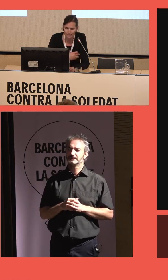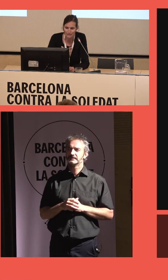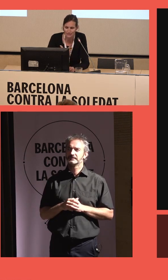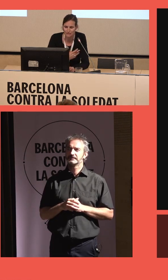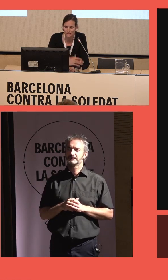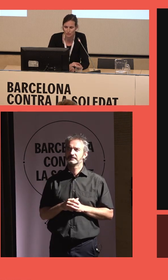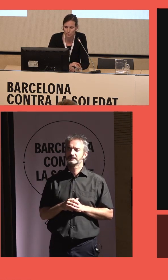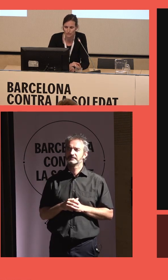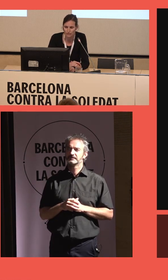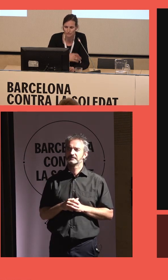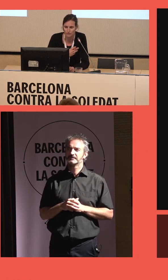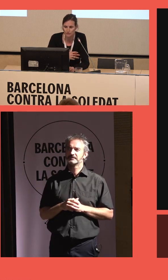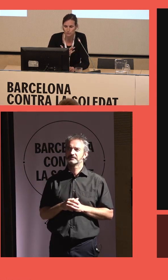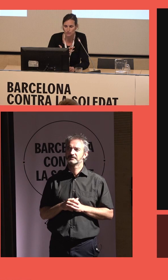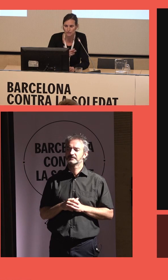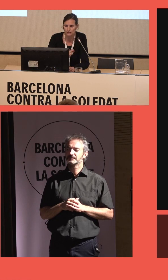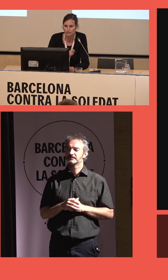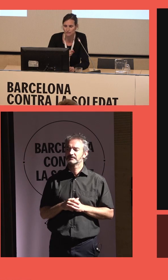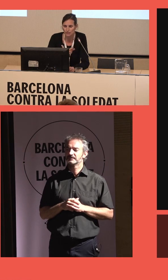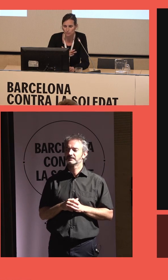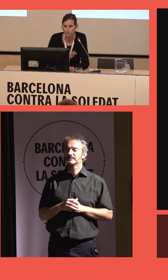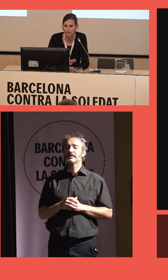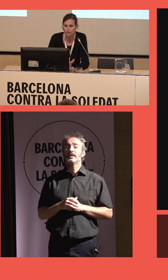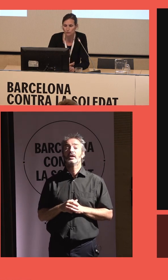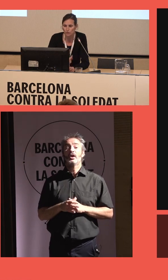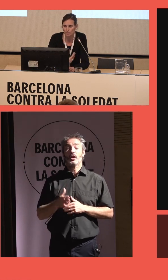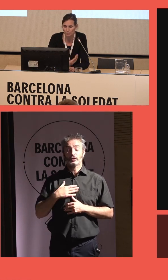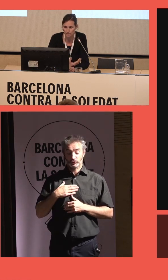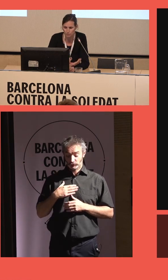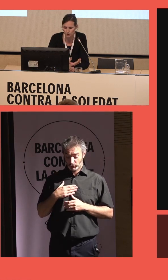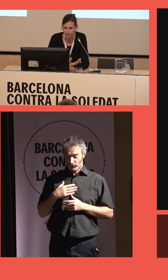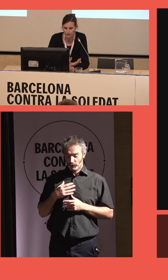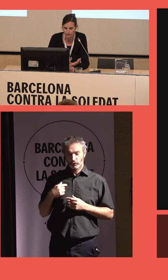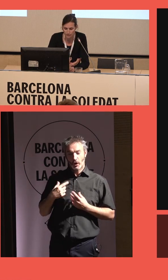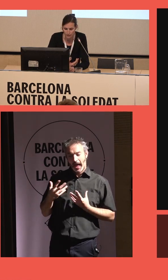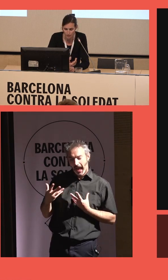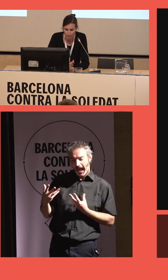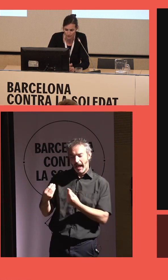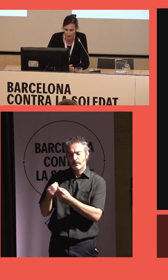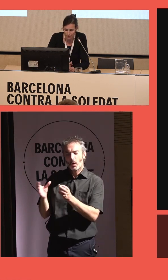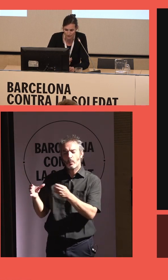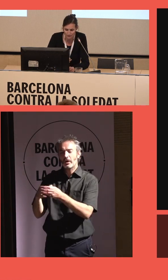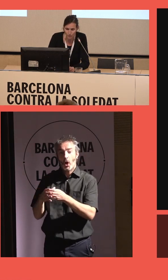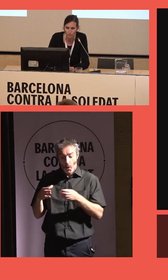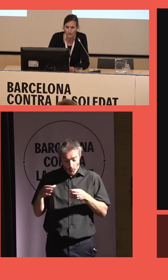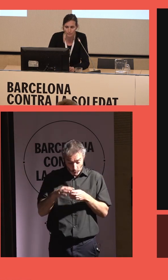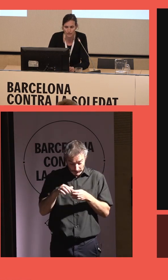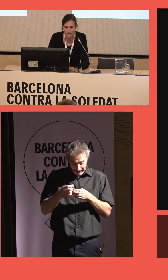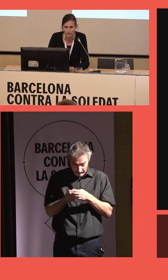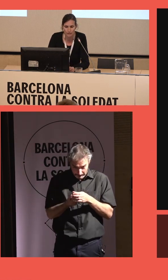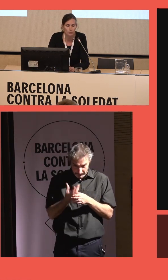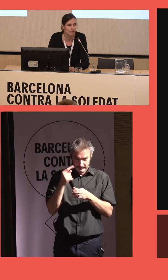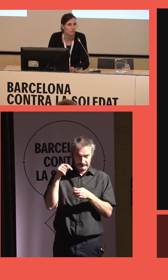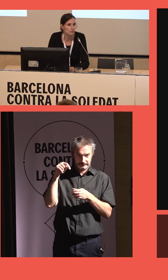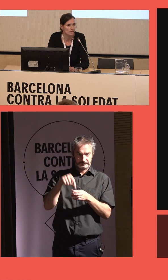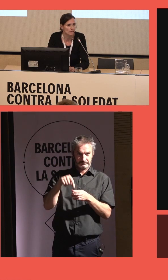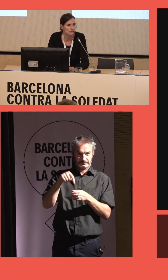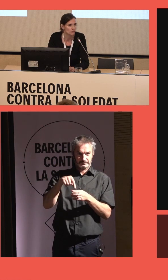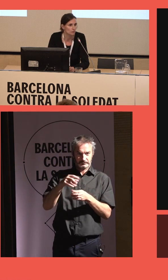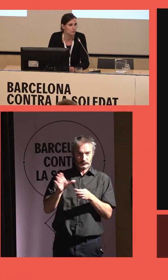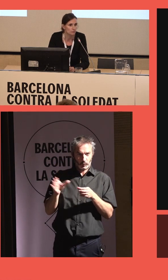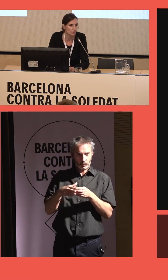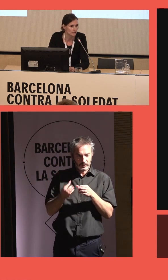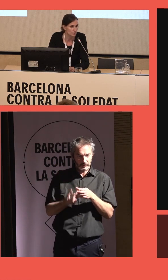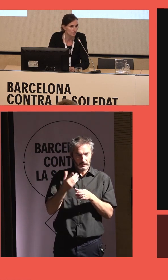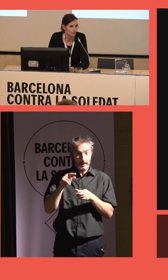per què des de la comunitat i fixeu-vos que dic des de la comunitat no amb la comunitat perquè és l'única manera de poder abordar